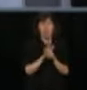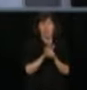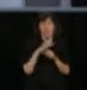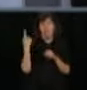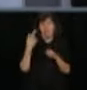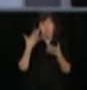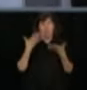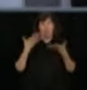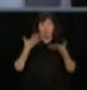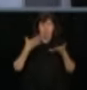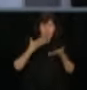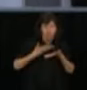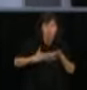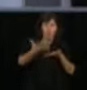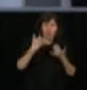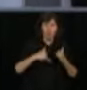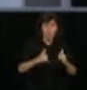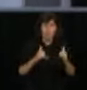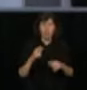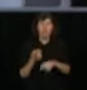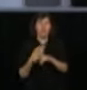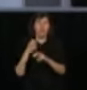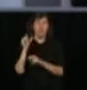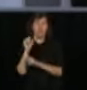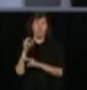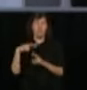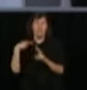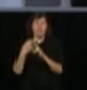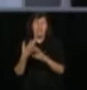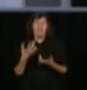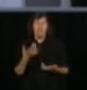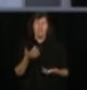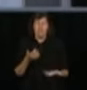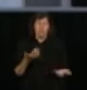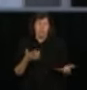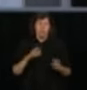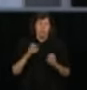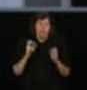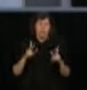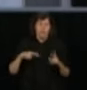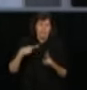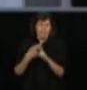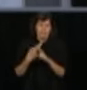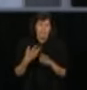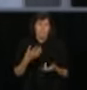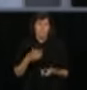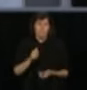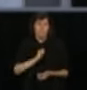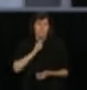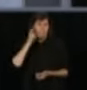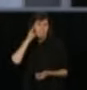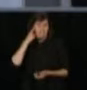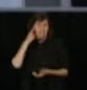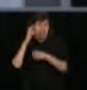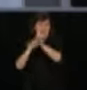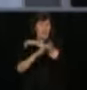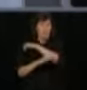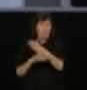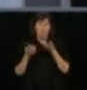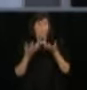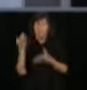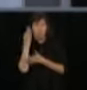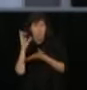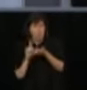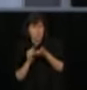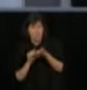pas à reprendre ces conférences qu'on fait ici. Mais le variant Delta est venu changer la chose un peu partout dans le monde. On ne sait pas s'il va y avoir d'autres variants. Fait que là, je ne veux